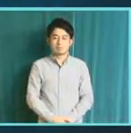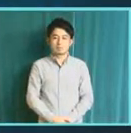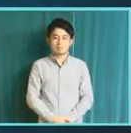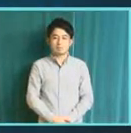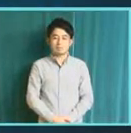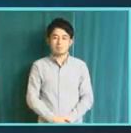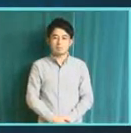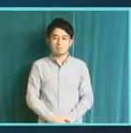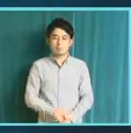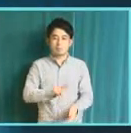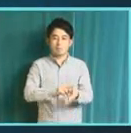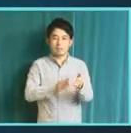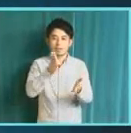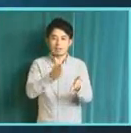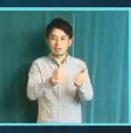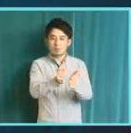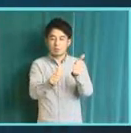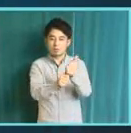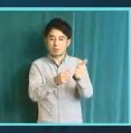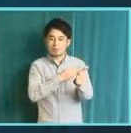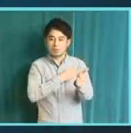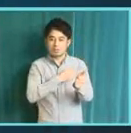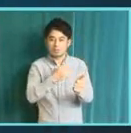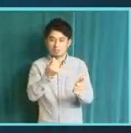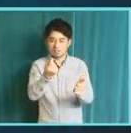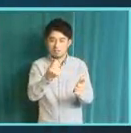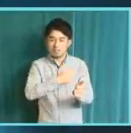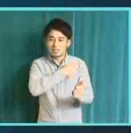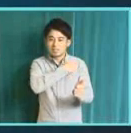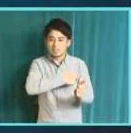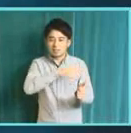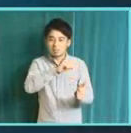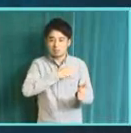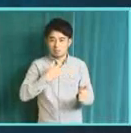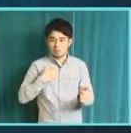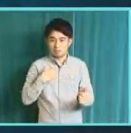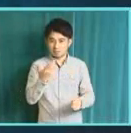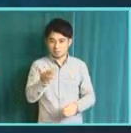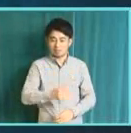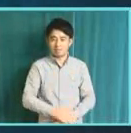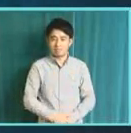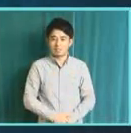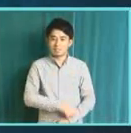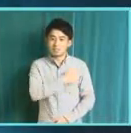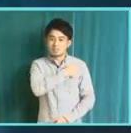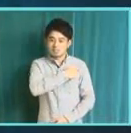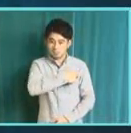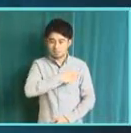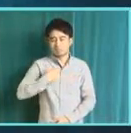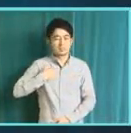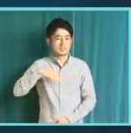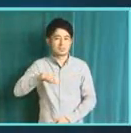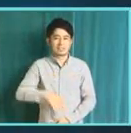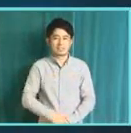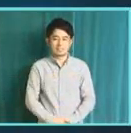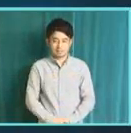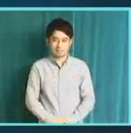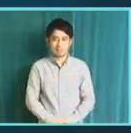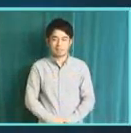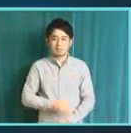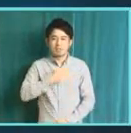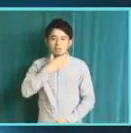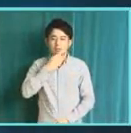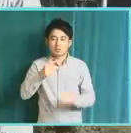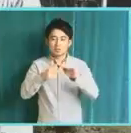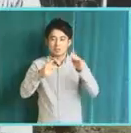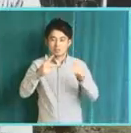看護補助員ということなんですけれども、特に資格などは必要ないんでしょうか。 はい、資格は必要ありません。福祉施